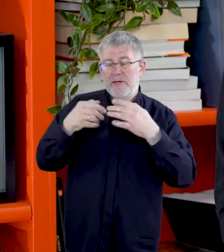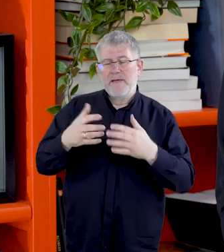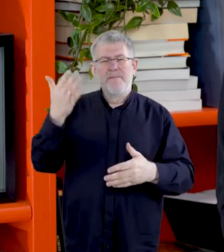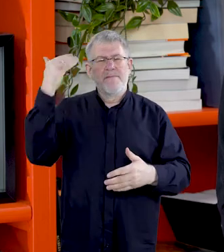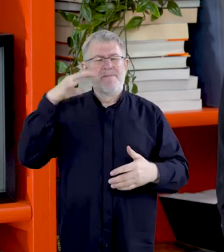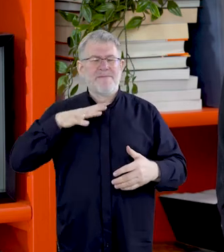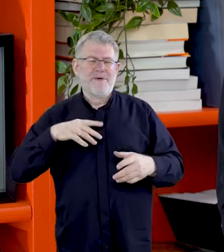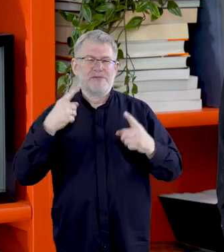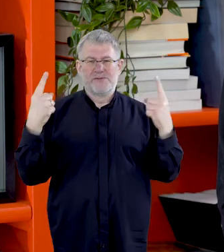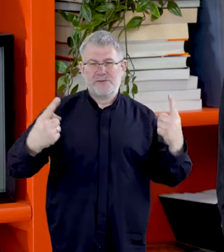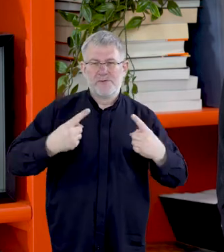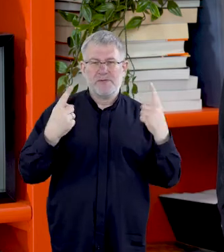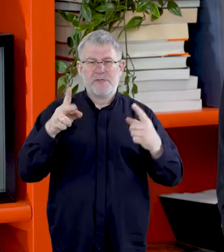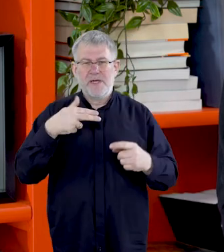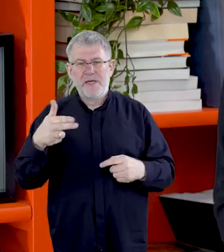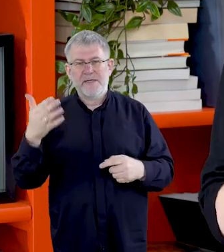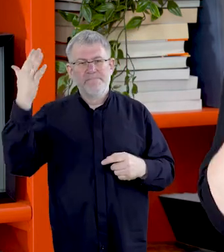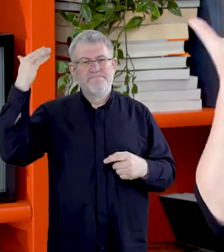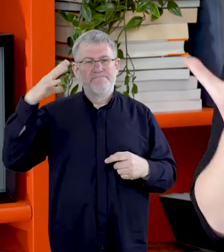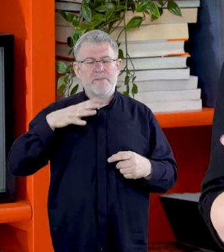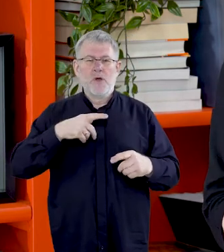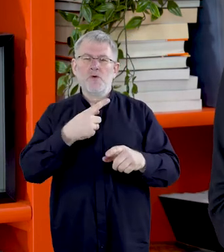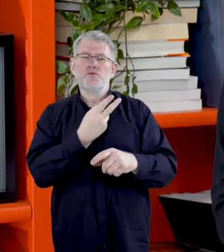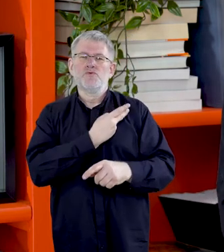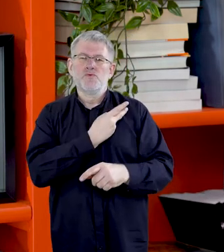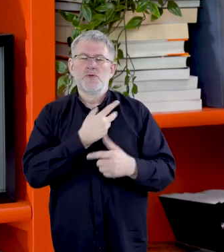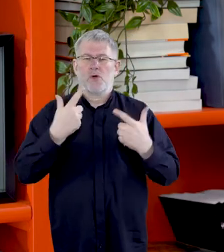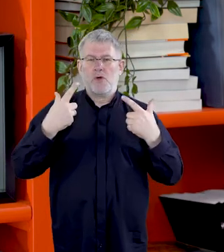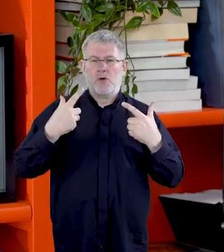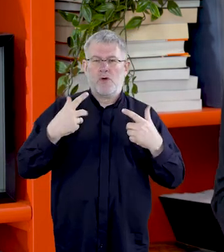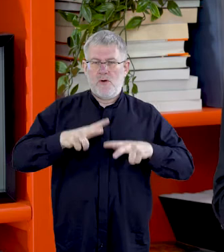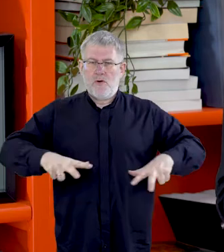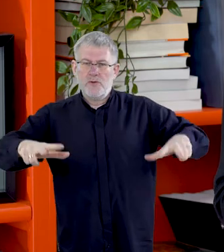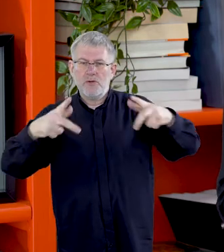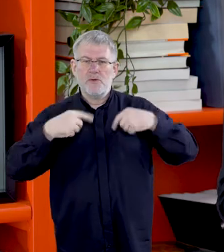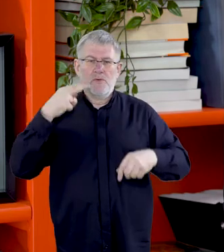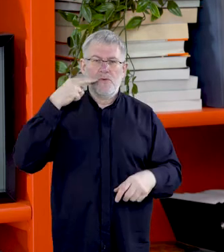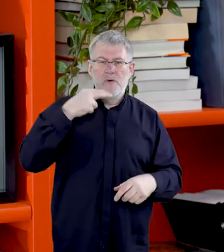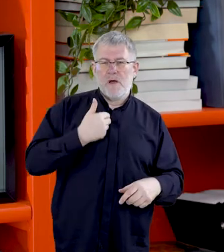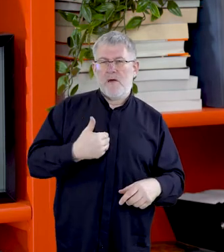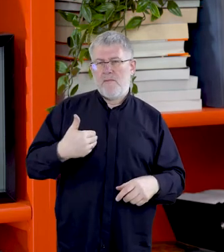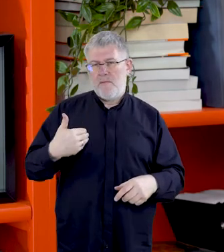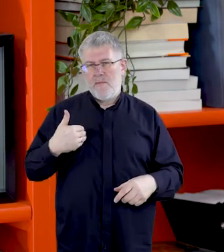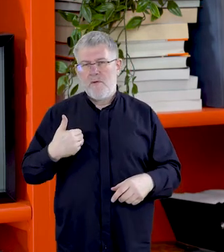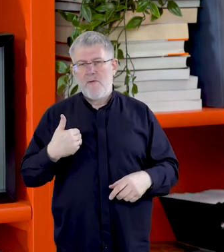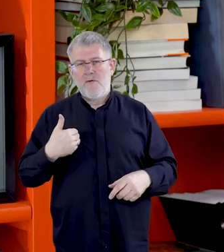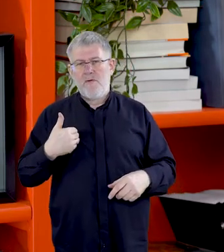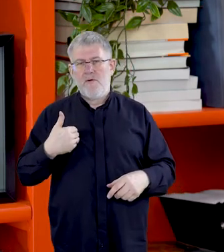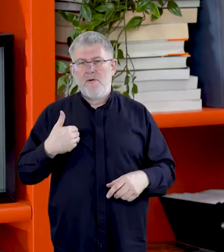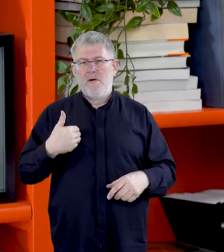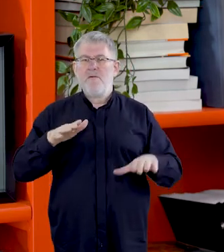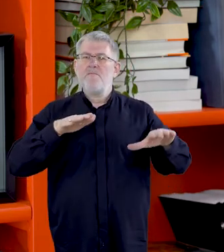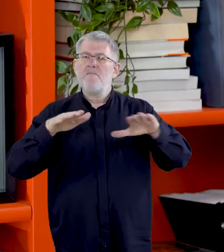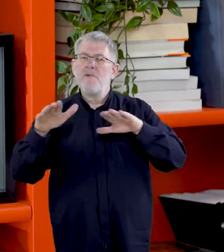sytuację, że członek rodziny osób niesłyszących miał pozostawać w takim